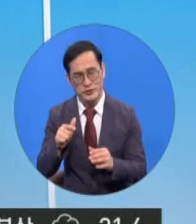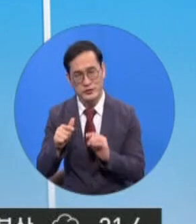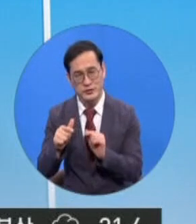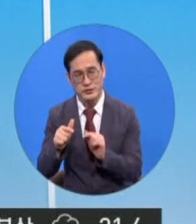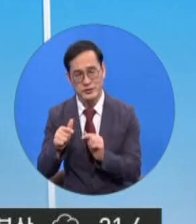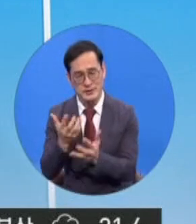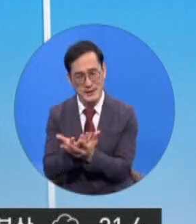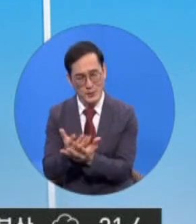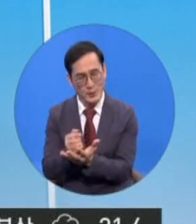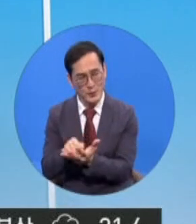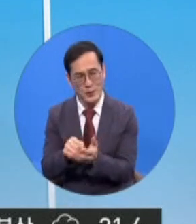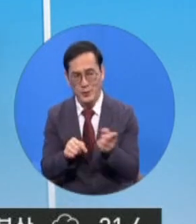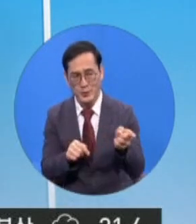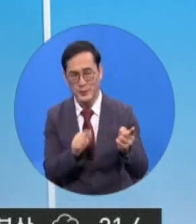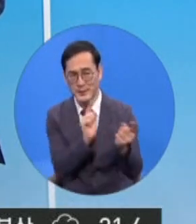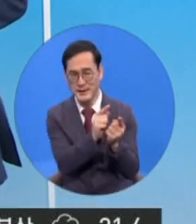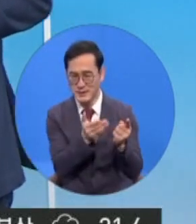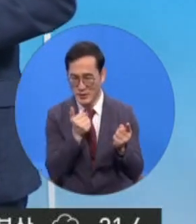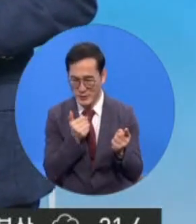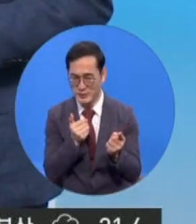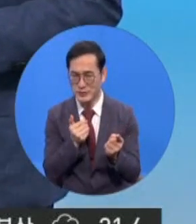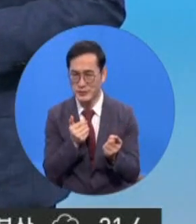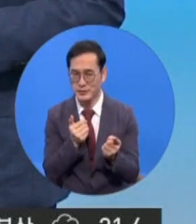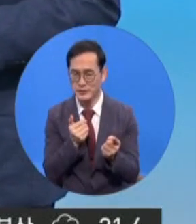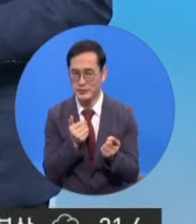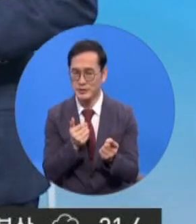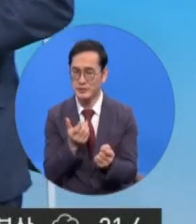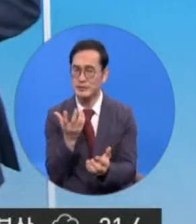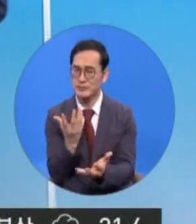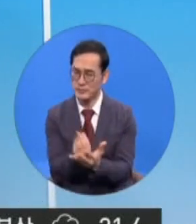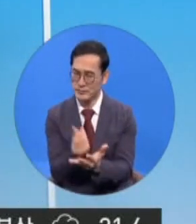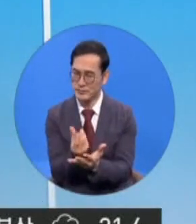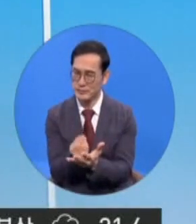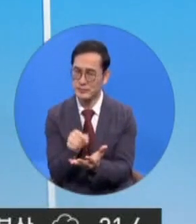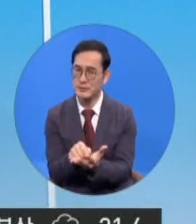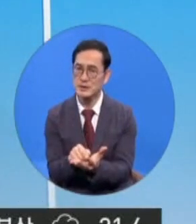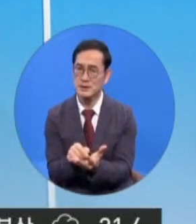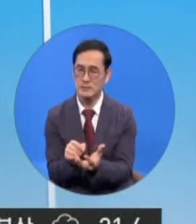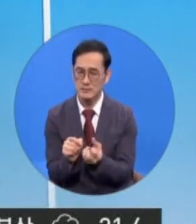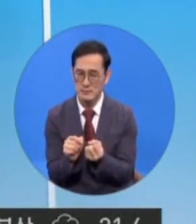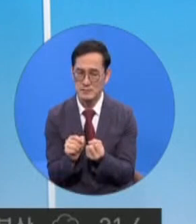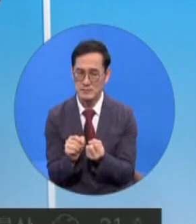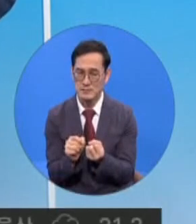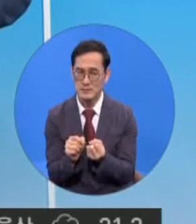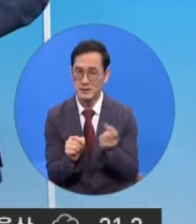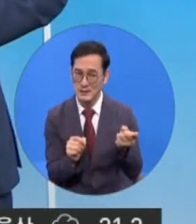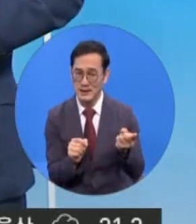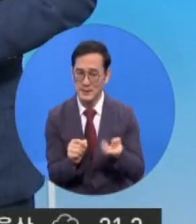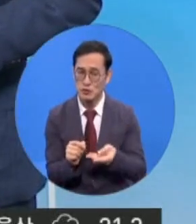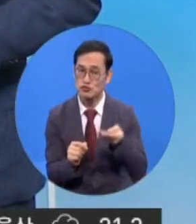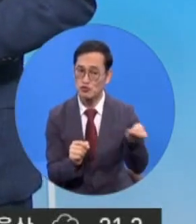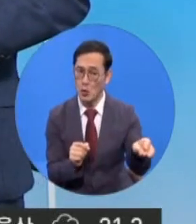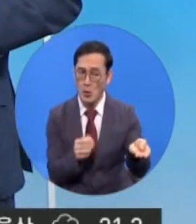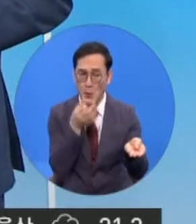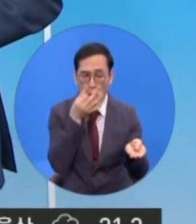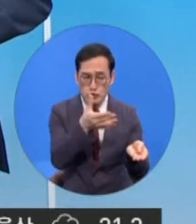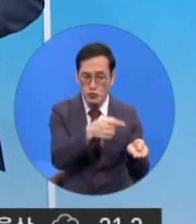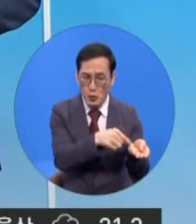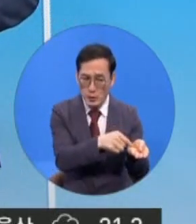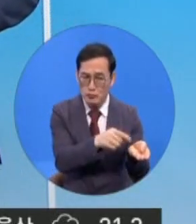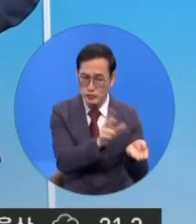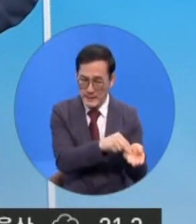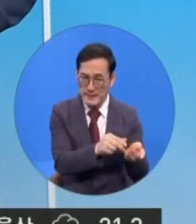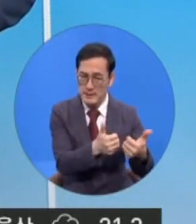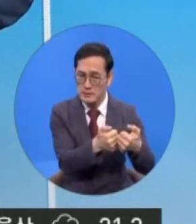전날 집중적으로 다운로드 받거나 캡쳐 있기 때문에 결국 다음 날 만날 박지원 원장에게 주거나 보여주고 의논을 하기